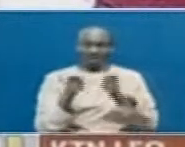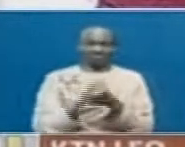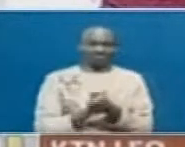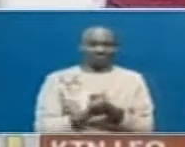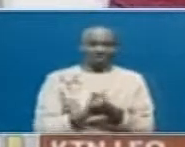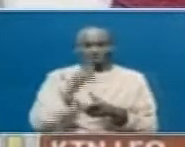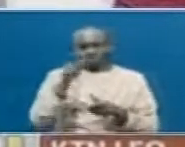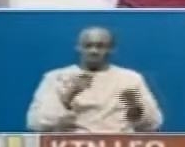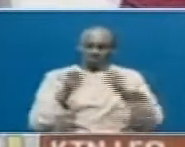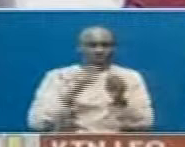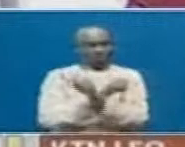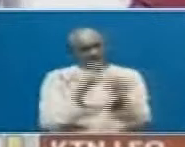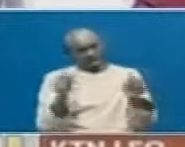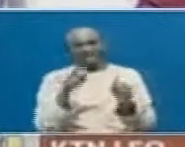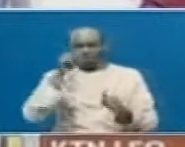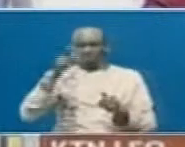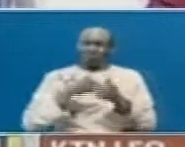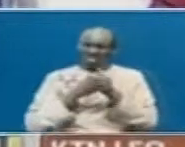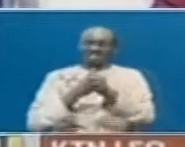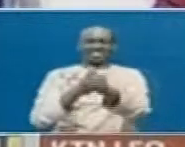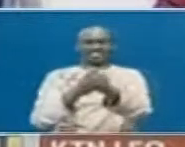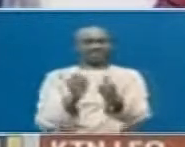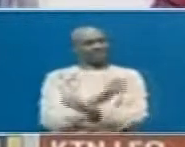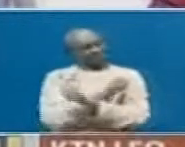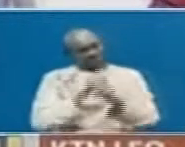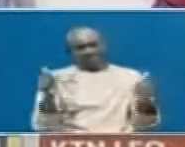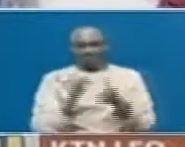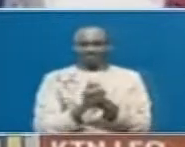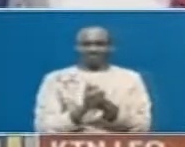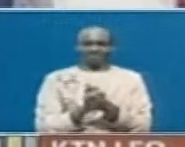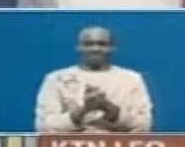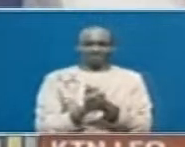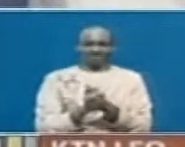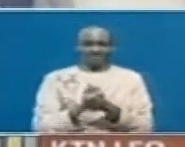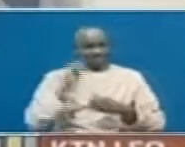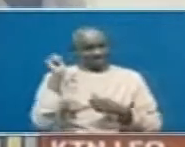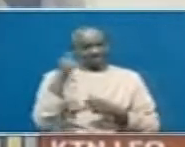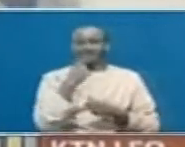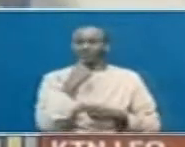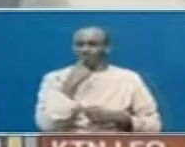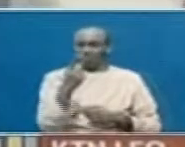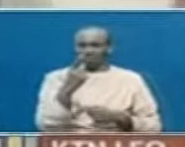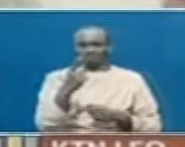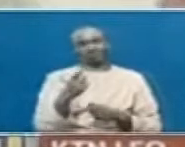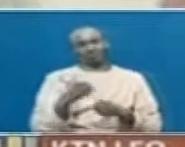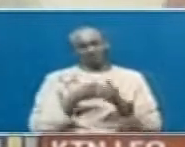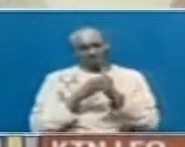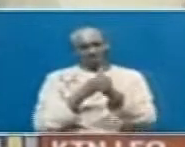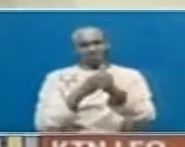tawala. Unaongoza vyema, unaongoza vyema. Rais